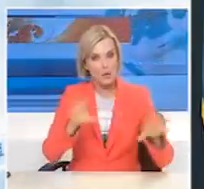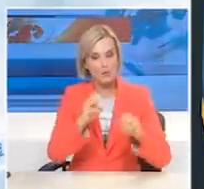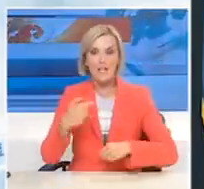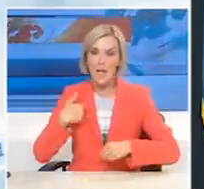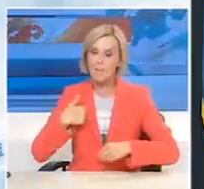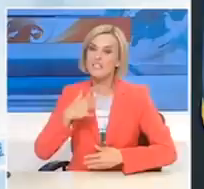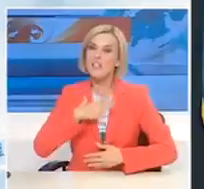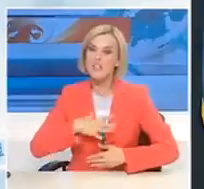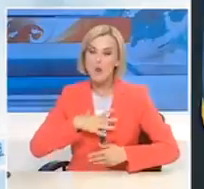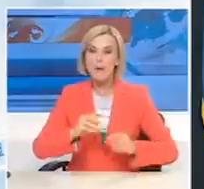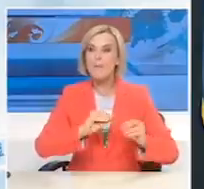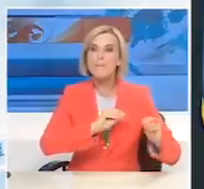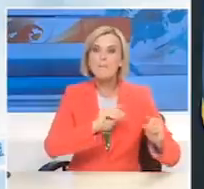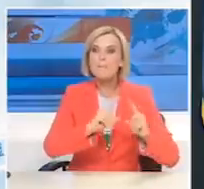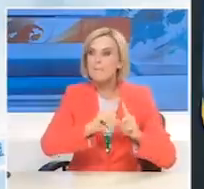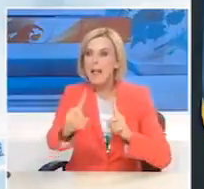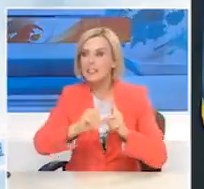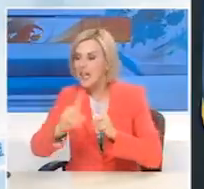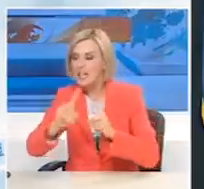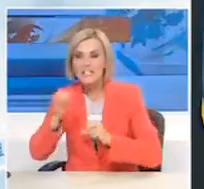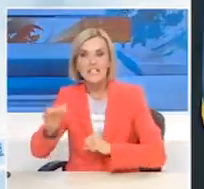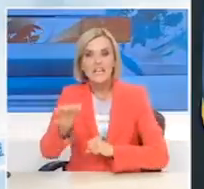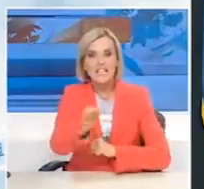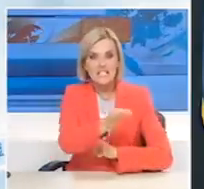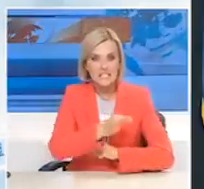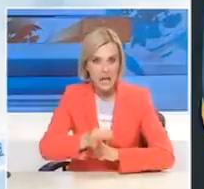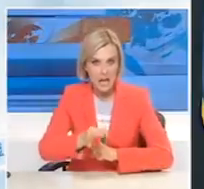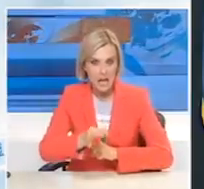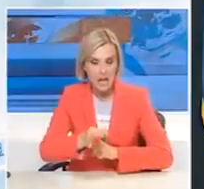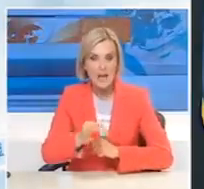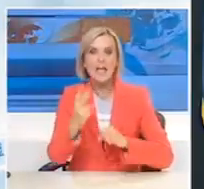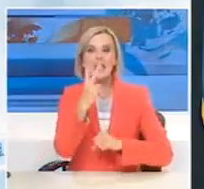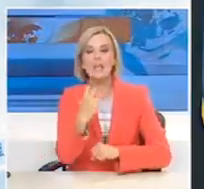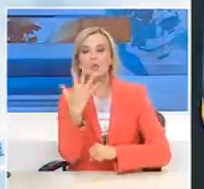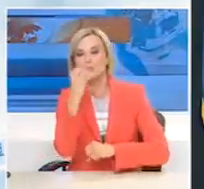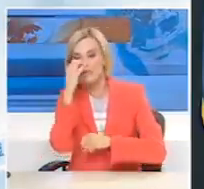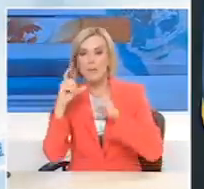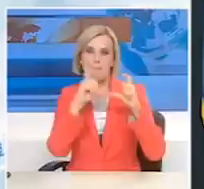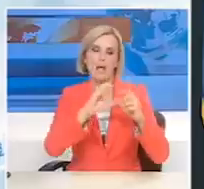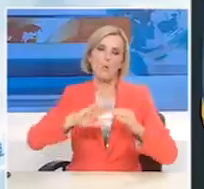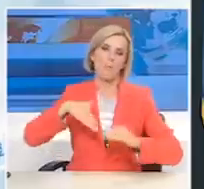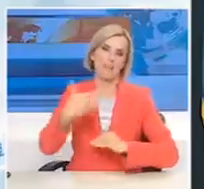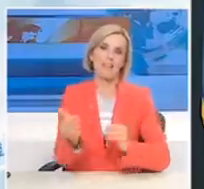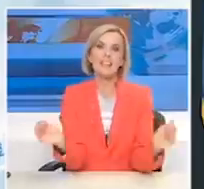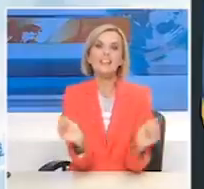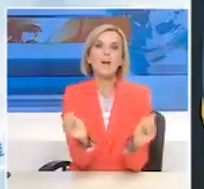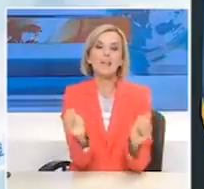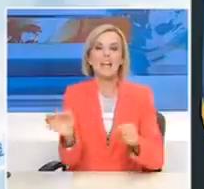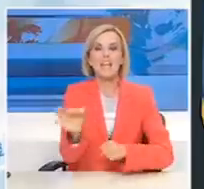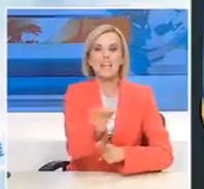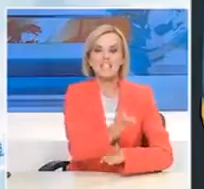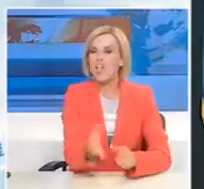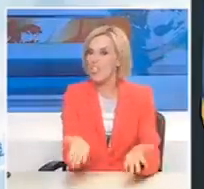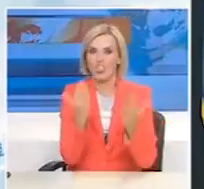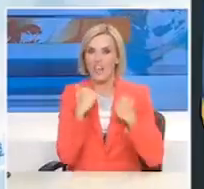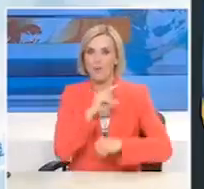μας είναι η μετακίνηση στα νησιά να επιτραπεί από τις 25 Μαΐου και μετά, και εφόσον τα πράγματα εξελιχθούν ομαλά, μια